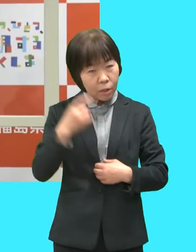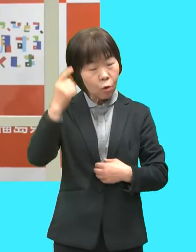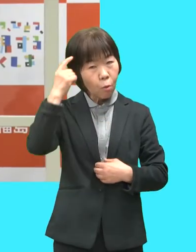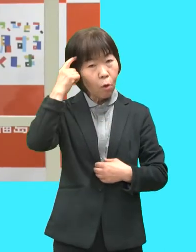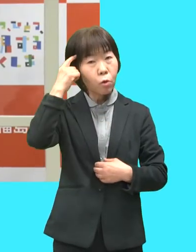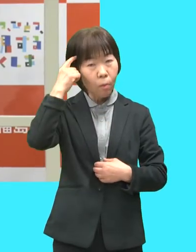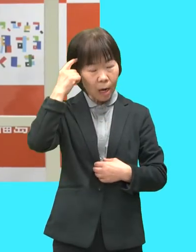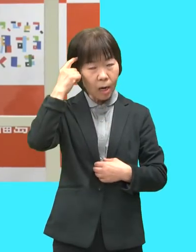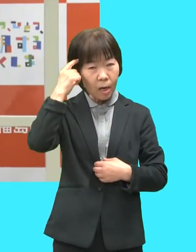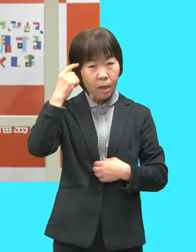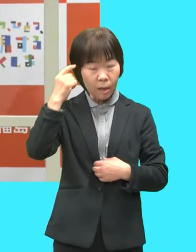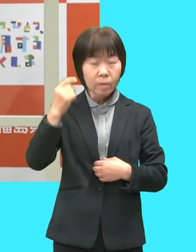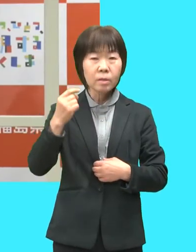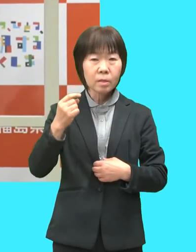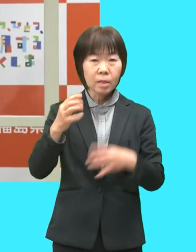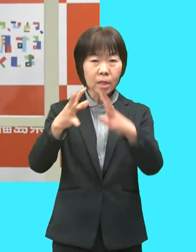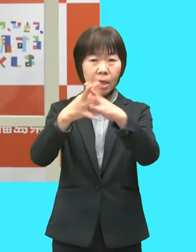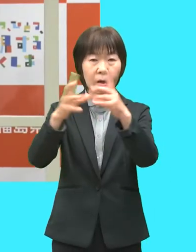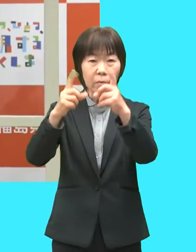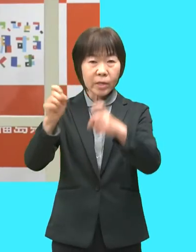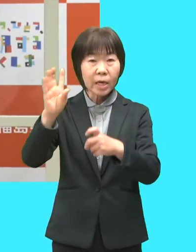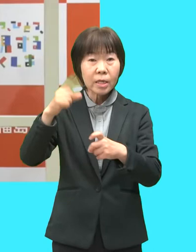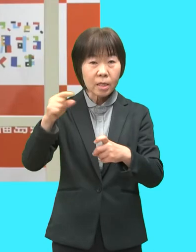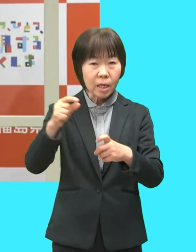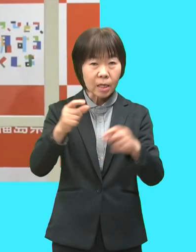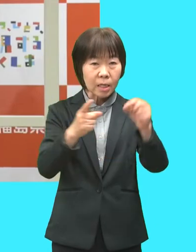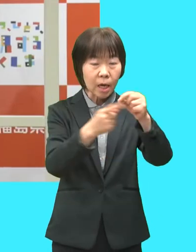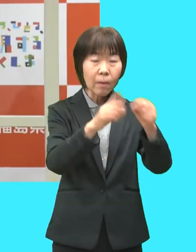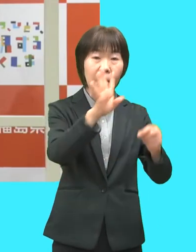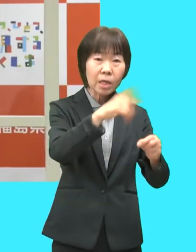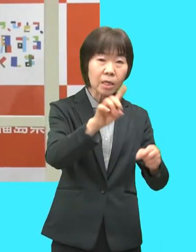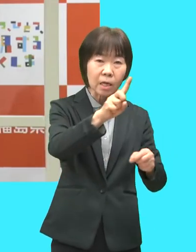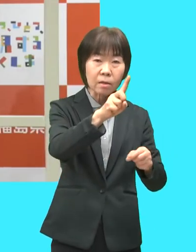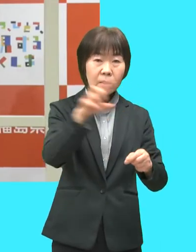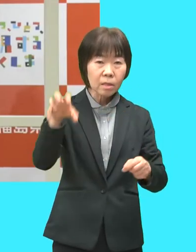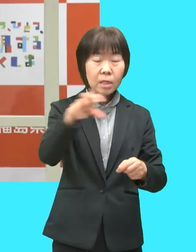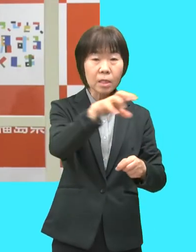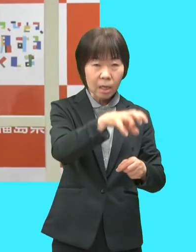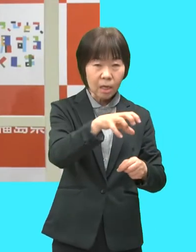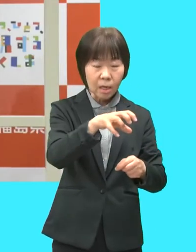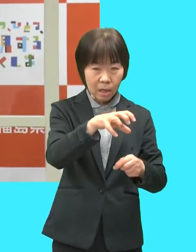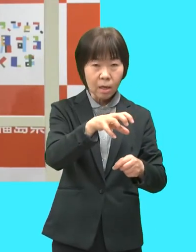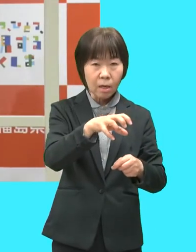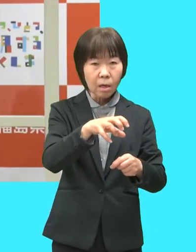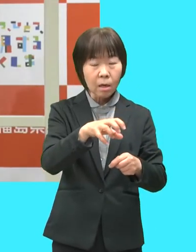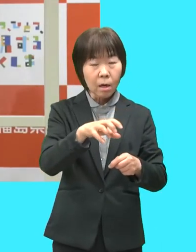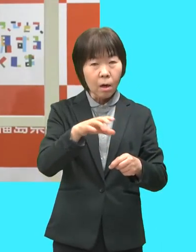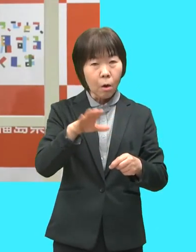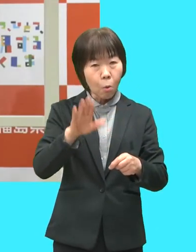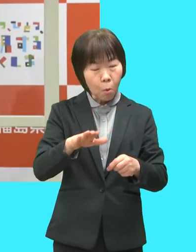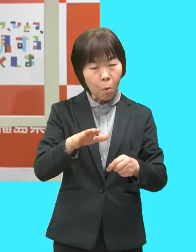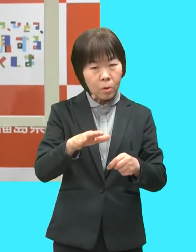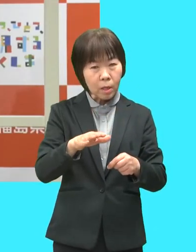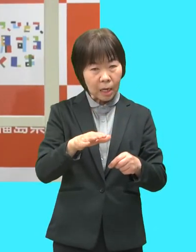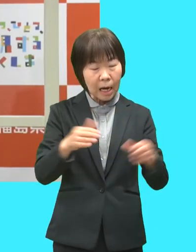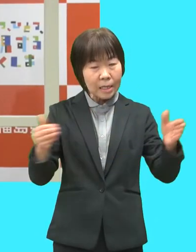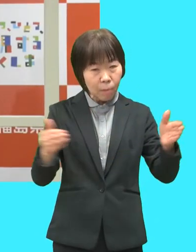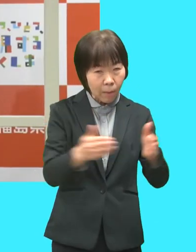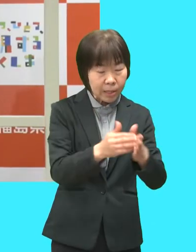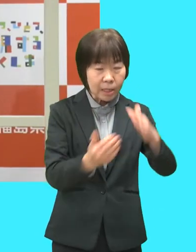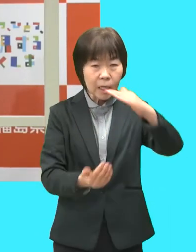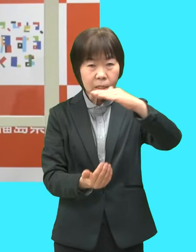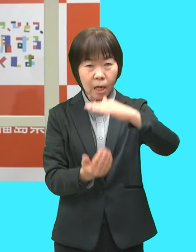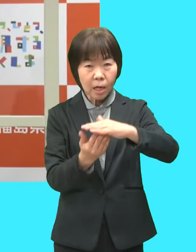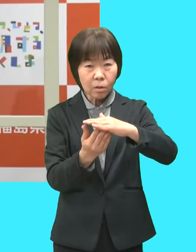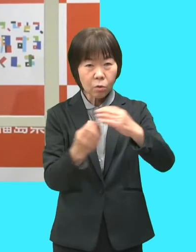のは、隣接県である宮城県、山形県でここ数日過去最多の感染者数を